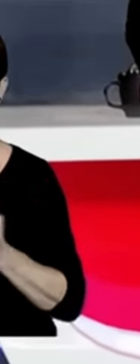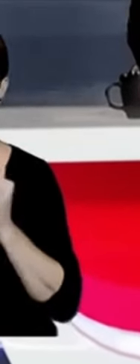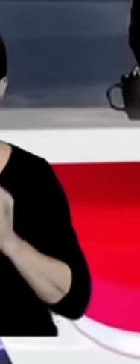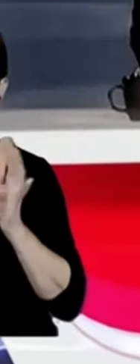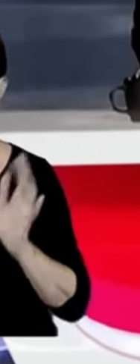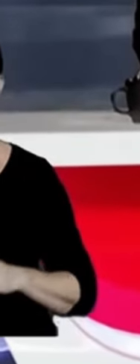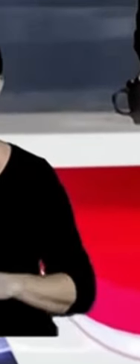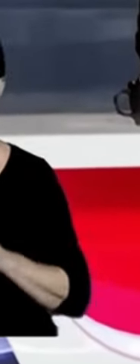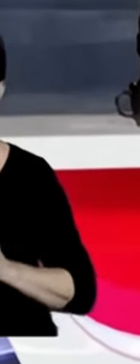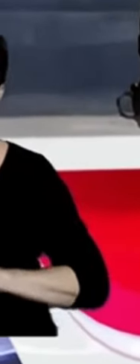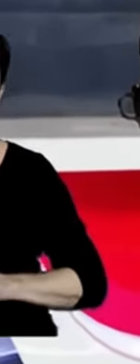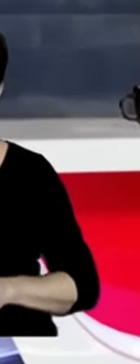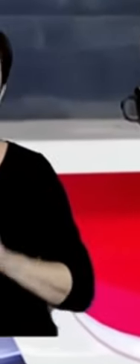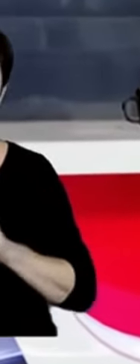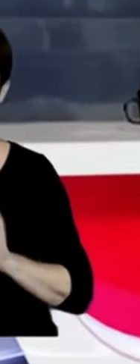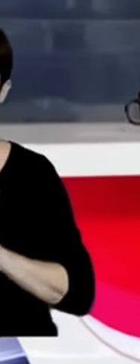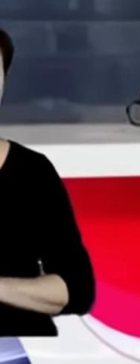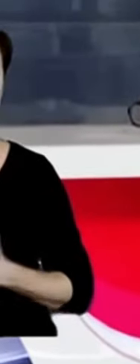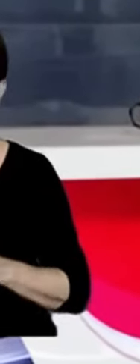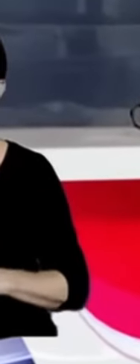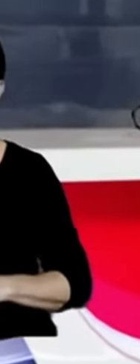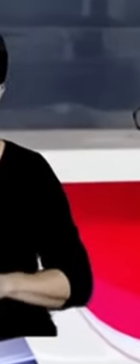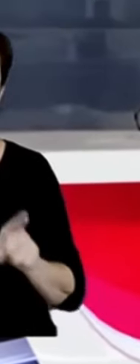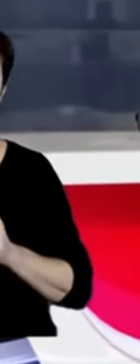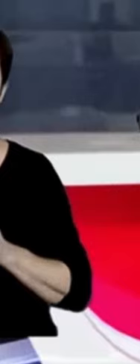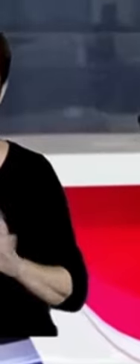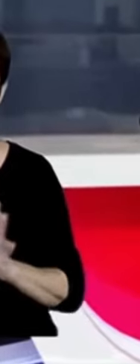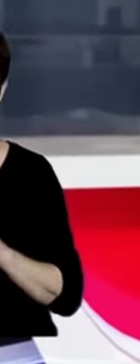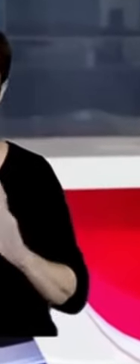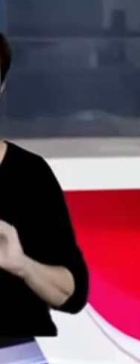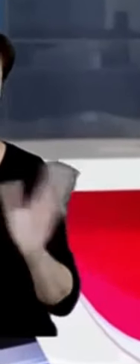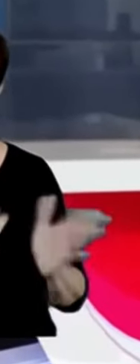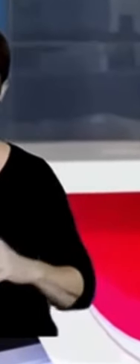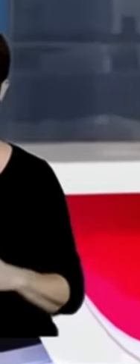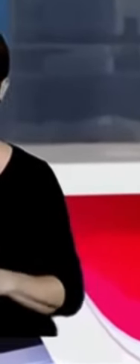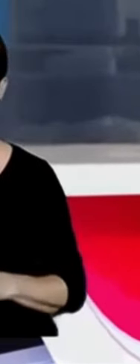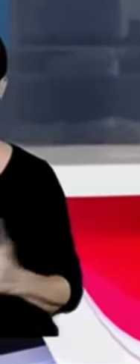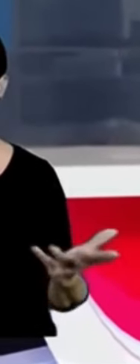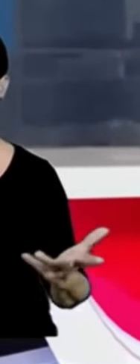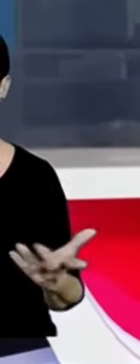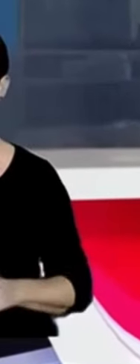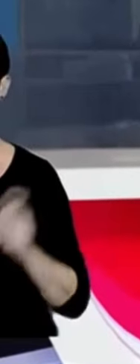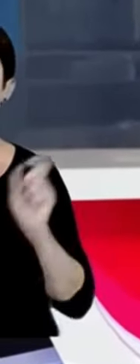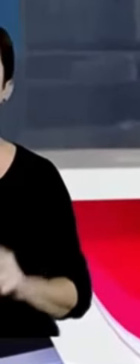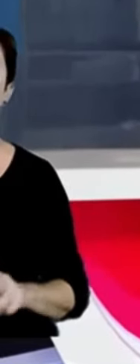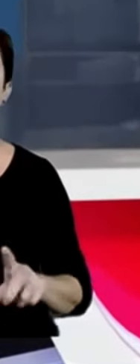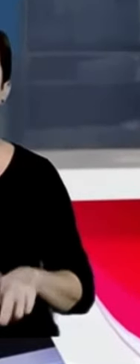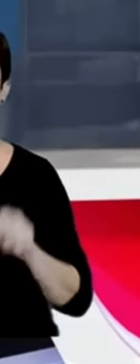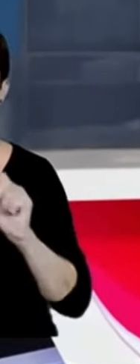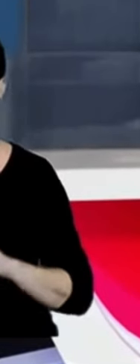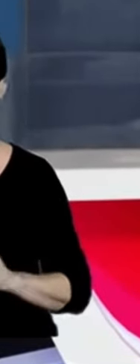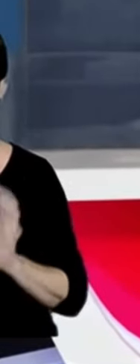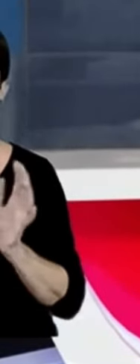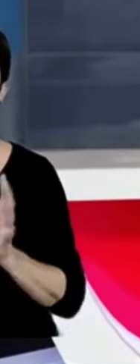to jest drogo. Jak nie mówi nic, to znaczy, że jest tanio. Nie jest wszystko w porządku. Ja myślę, że wyborcy Donalda Tuska po